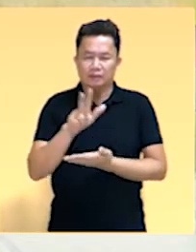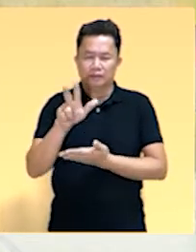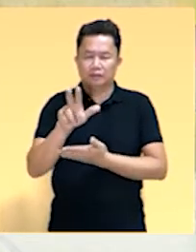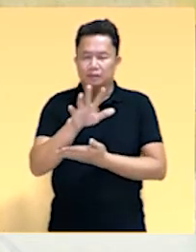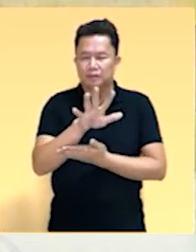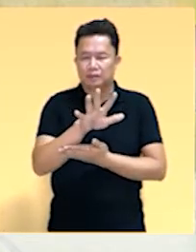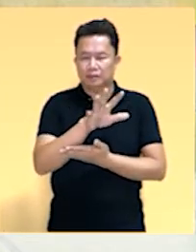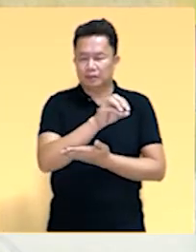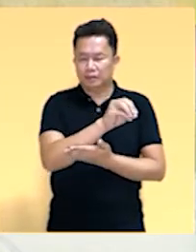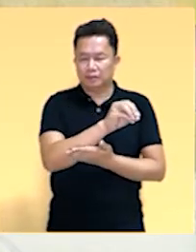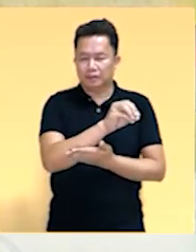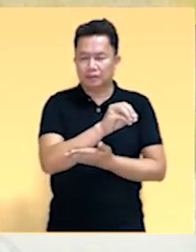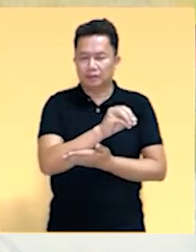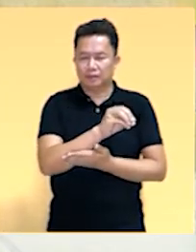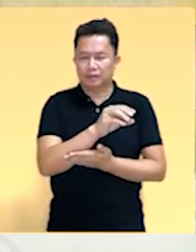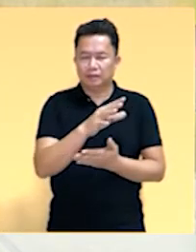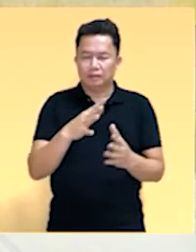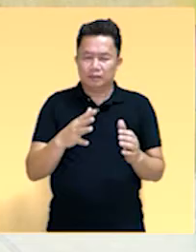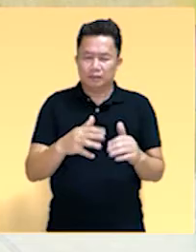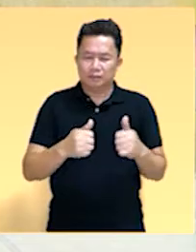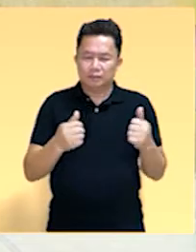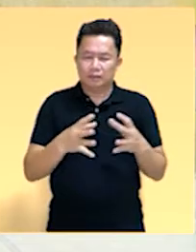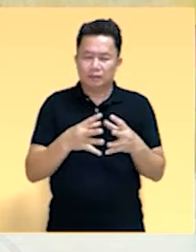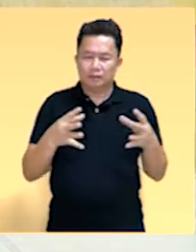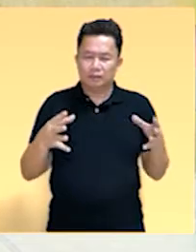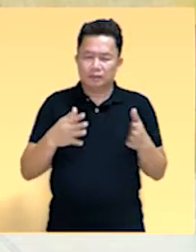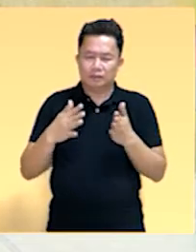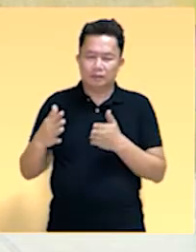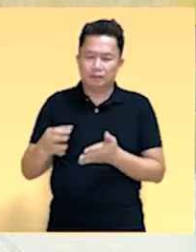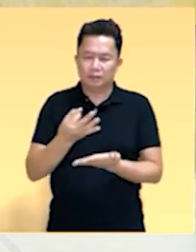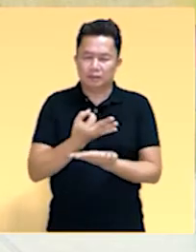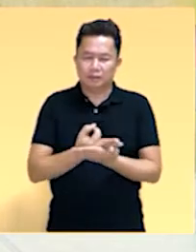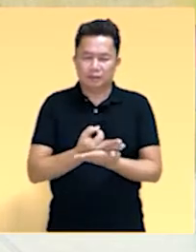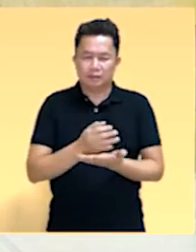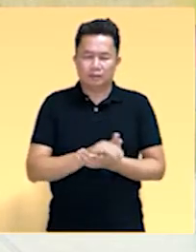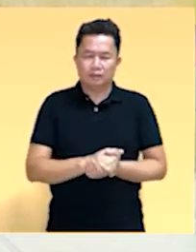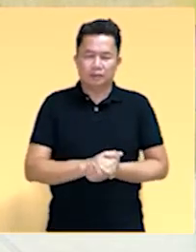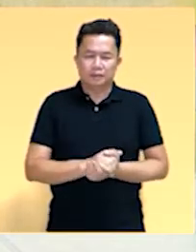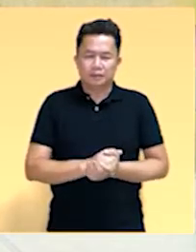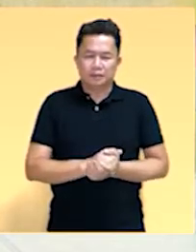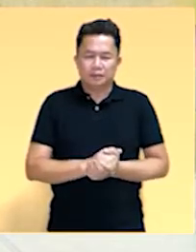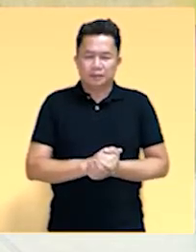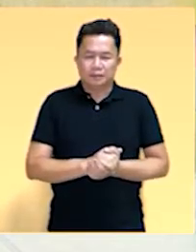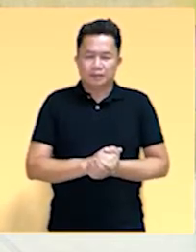ng 350 pesos, magkano na lang ang matitira sa pera mo?